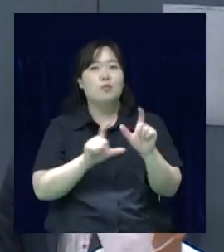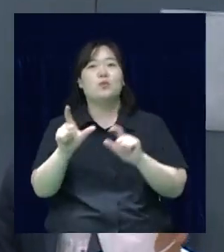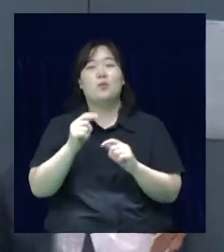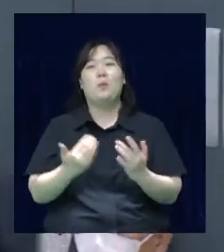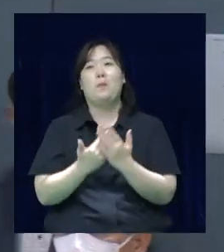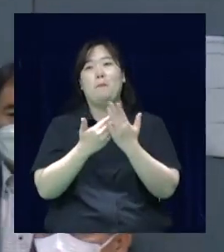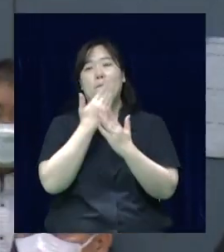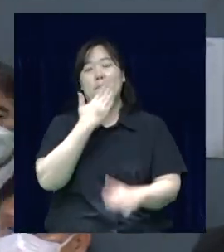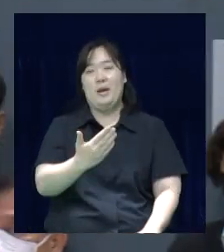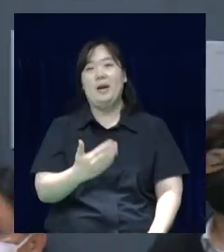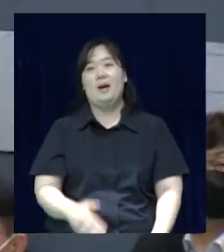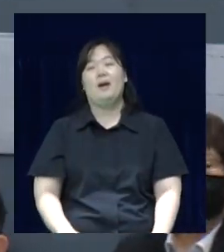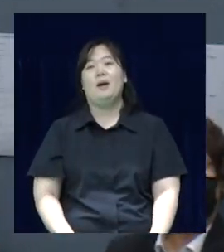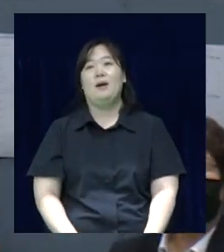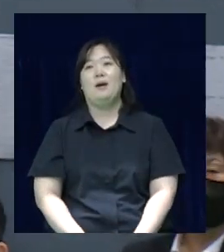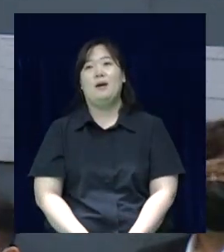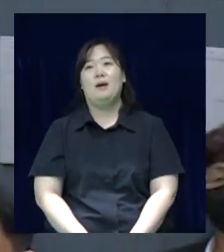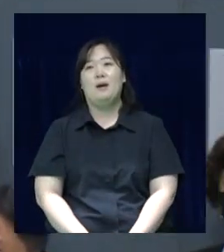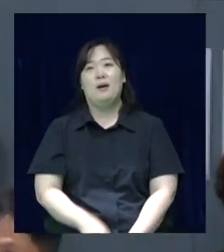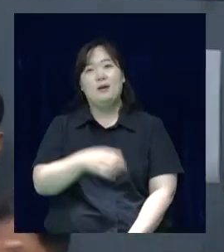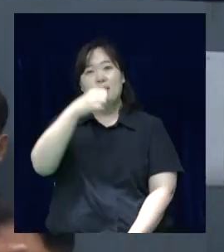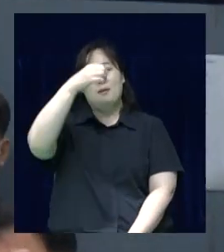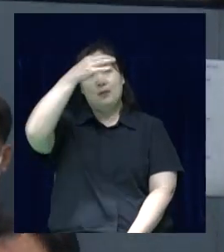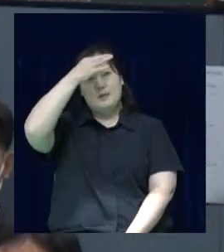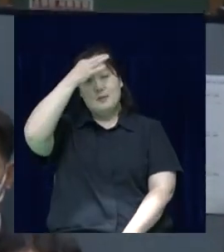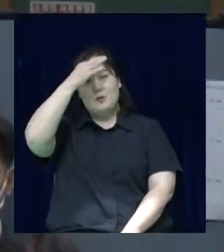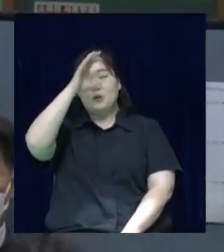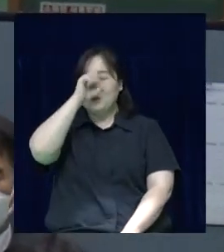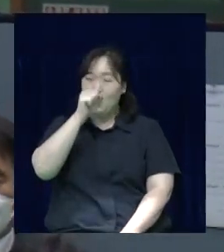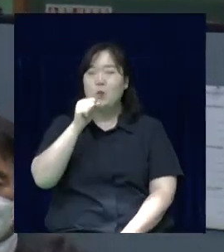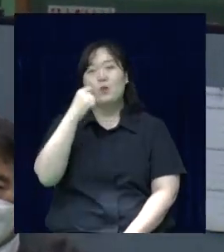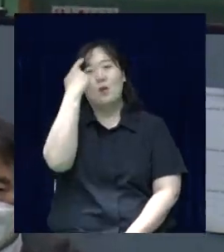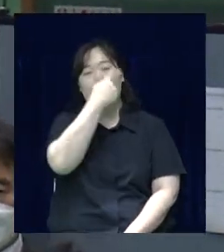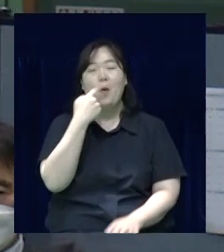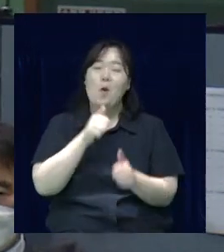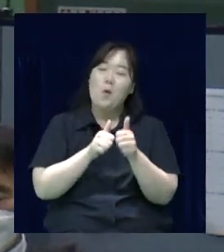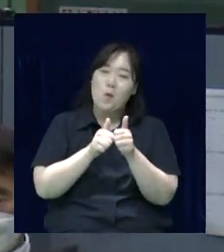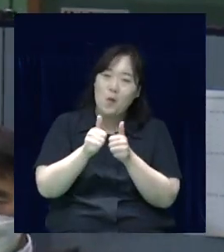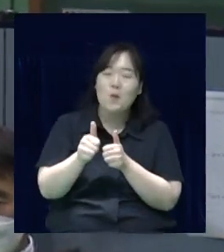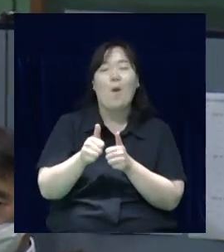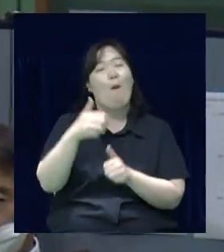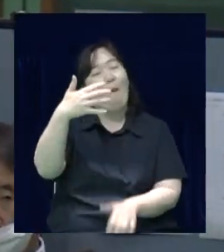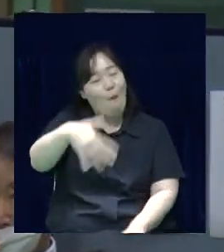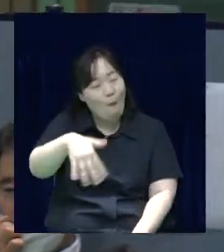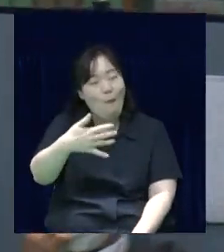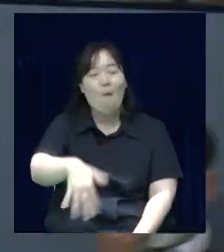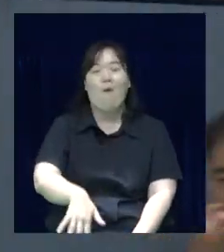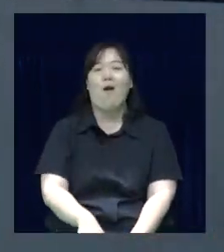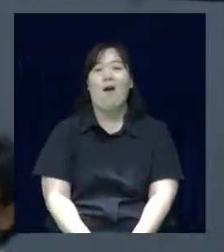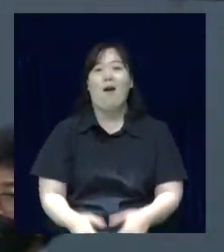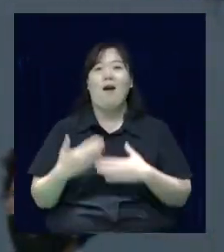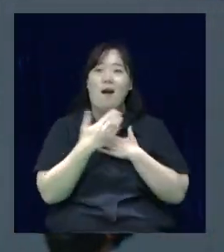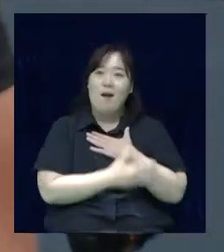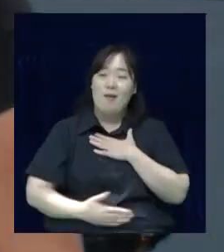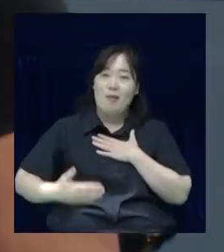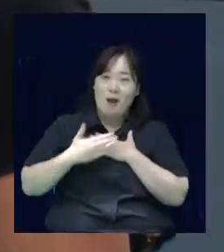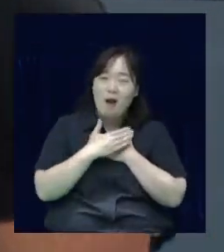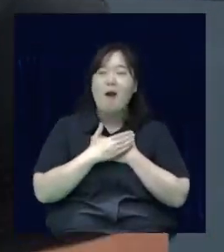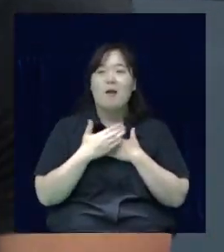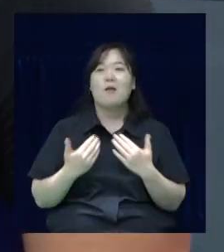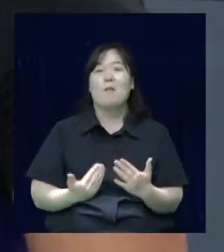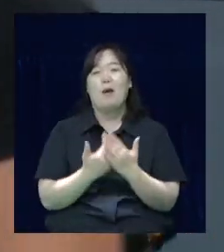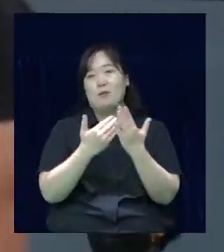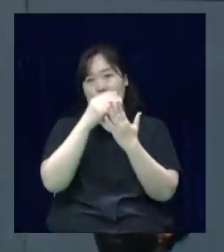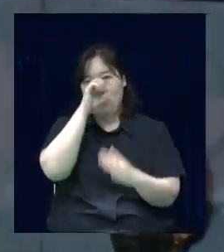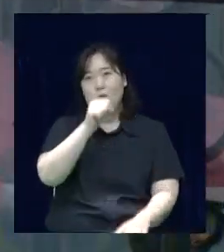그렇습니다. 이렇게 능력도 좋은데 얼굴까지 잘생기고 다 가진 것 같네요. 예. 지금 상체도 굉장히 잘 발달돼서요. 그렇죠.